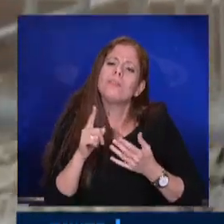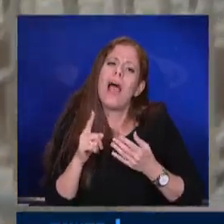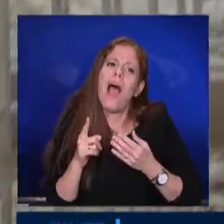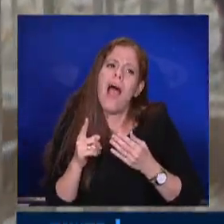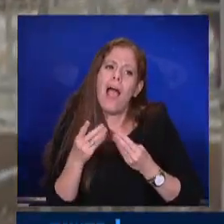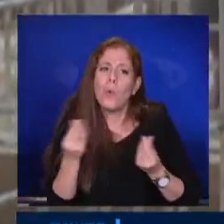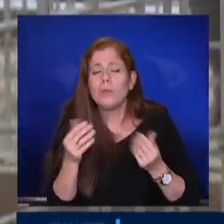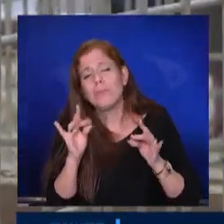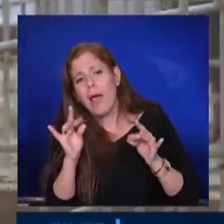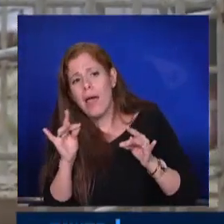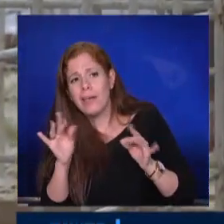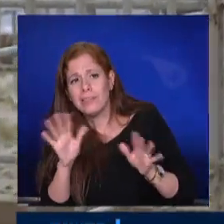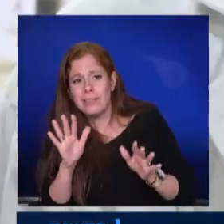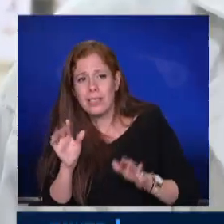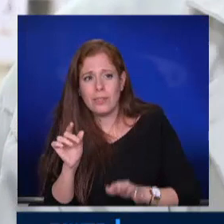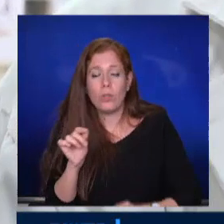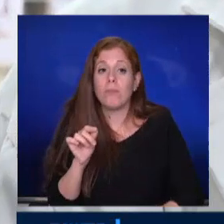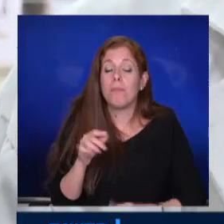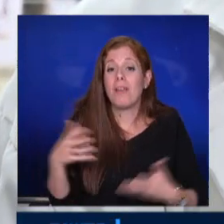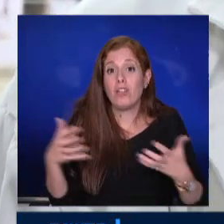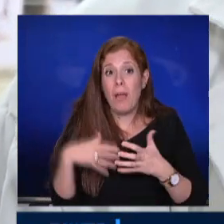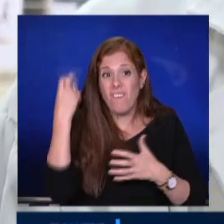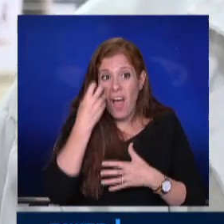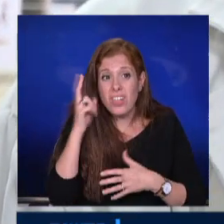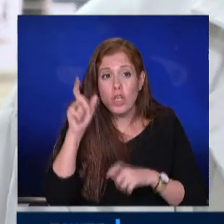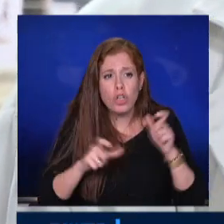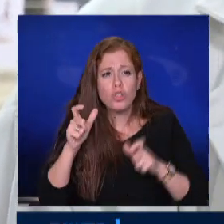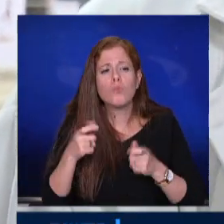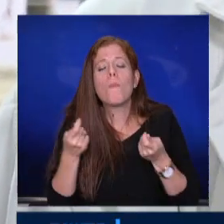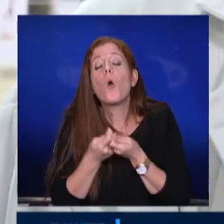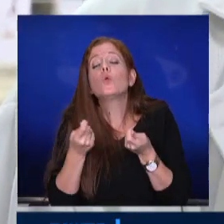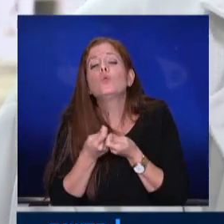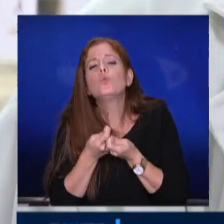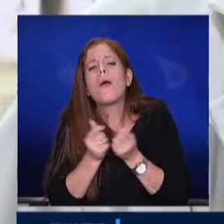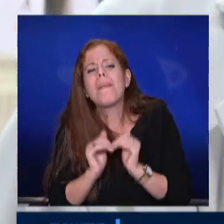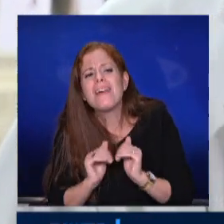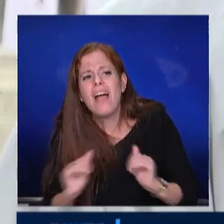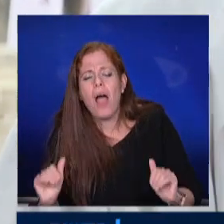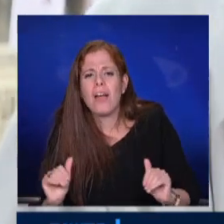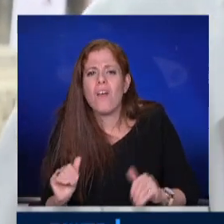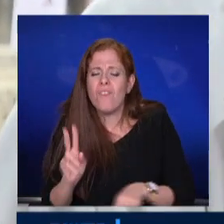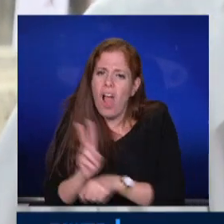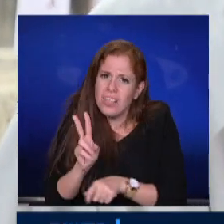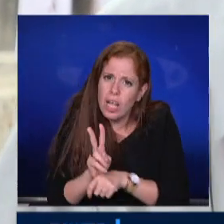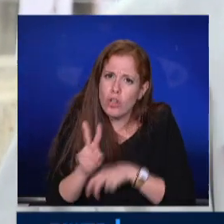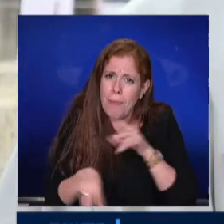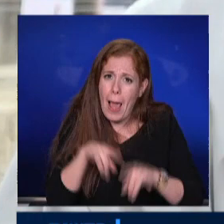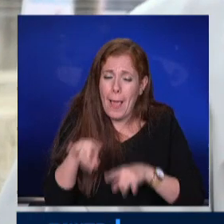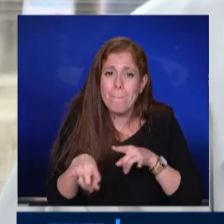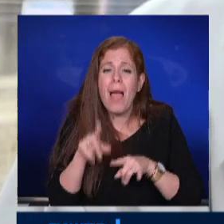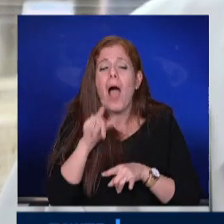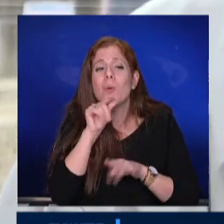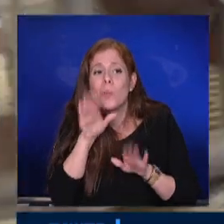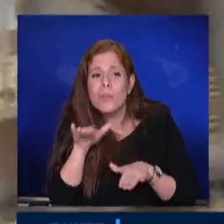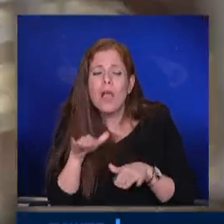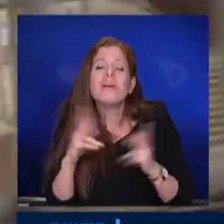10 זוגות. מכיוון שבחברה הערבית יש אנשים שמאוד קשורים לקרקע ולהחזקה של בעלי חיים, היונה היא יונה שיחסית